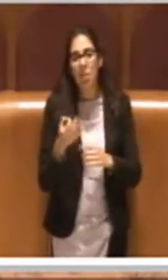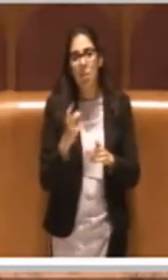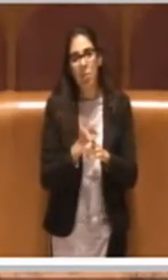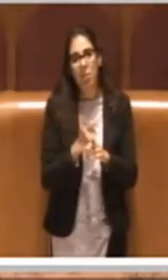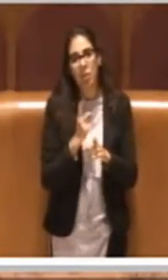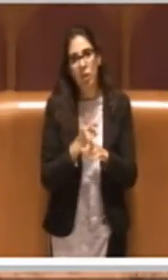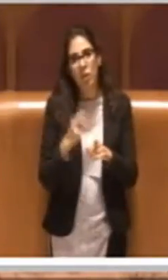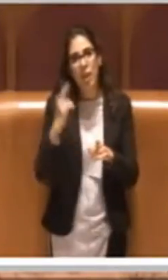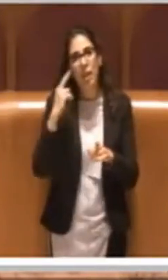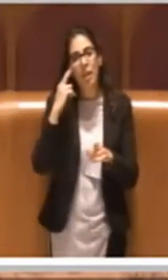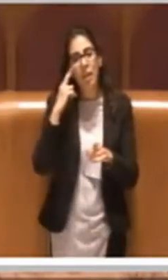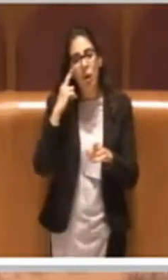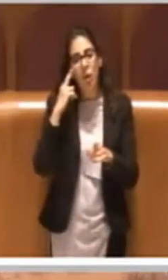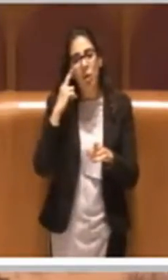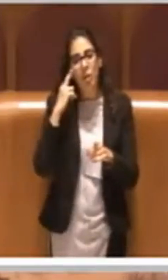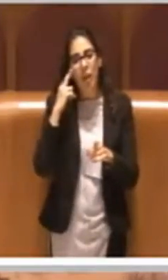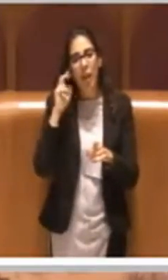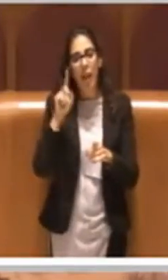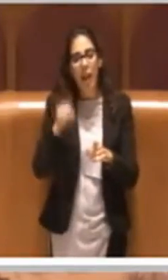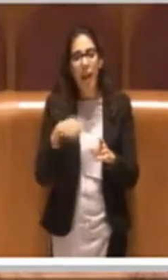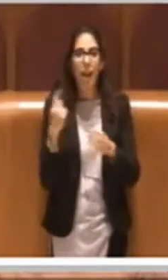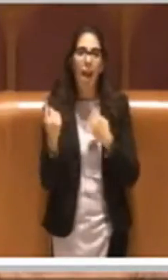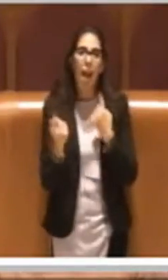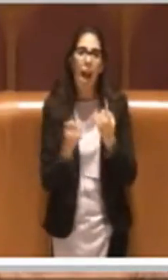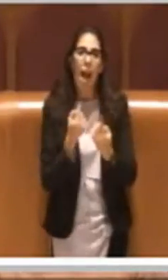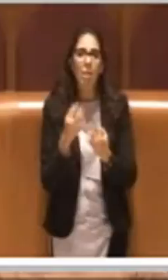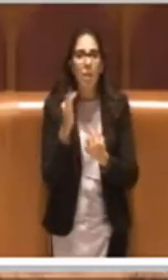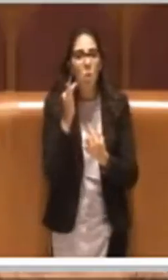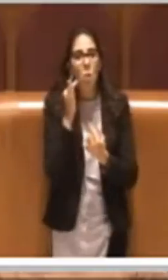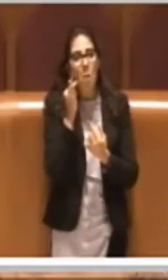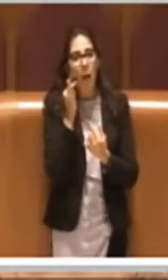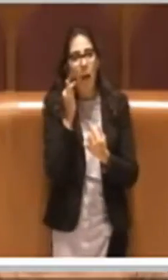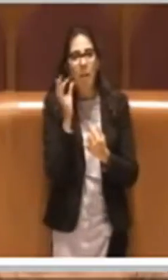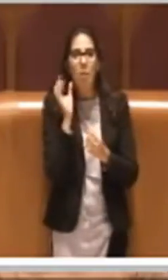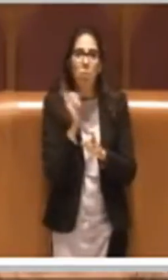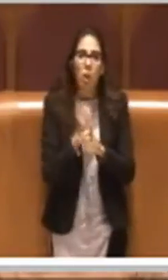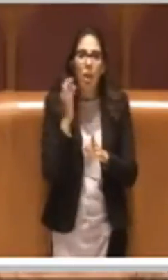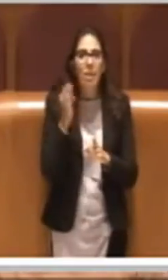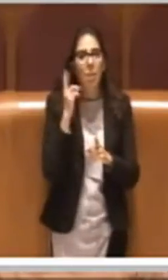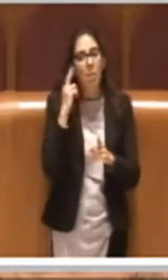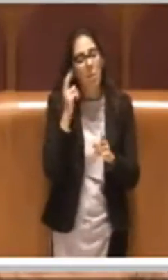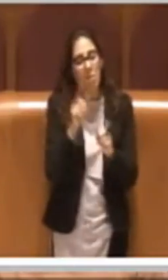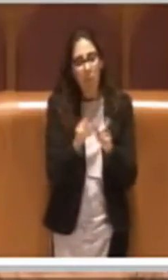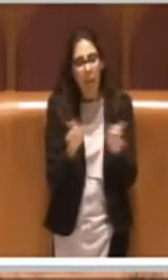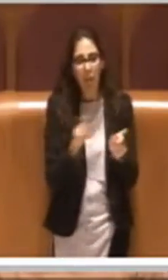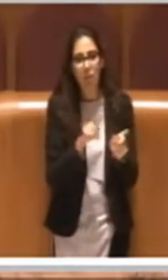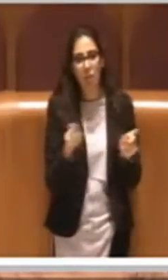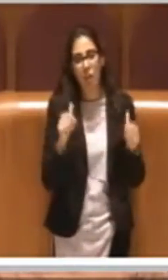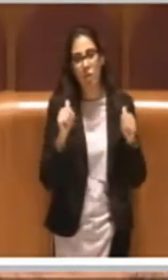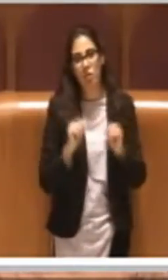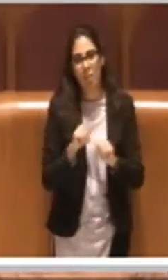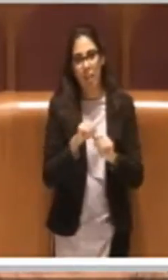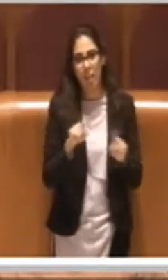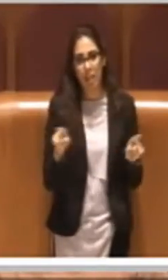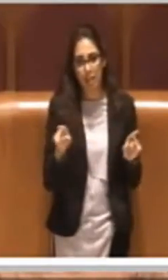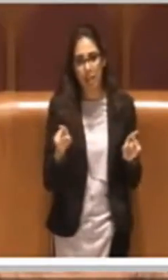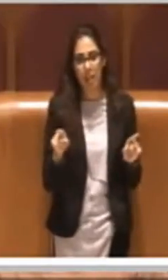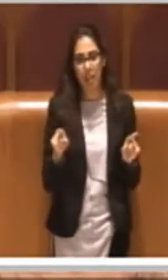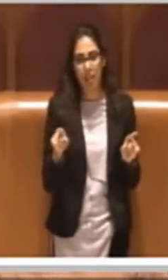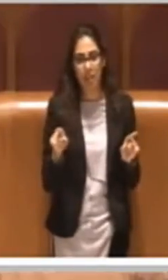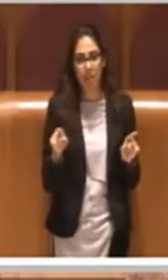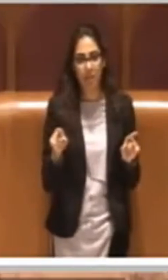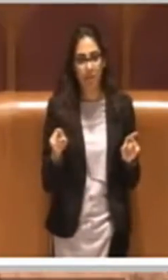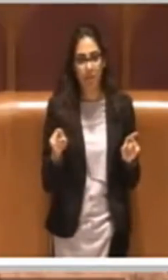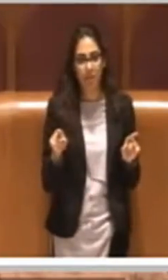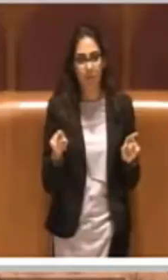gli aspetti umani, i cittadini. È importante, è fondamentale